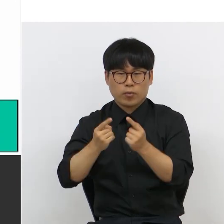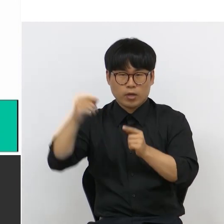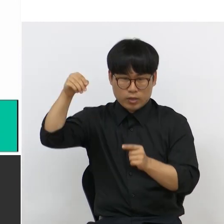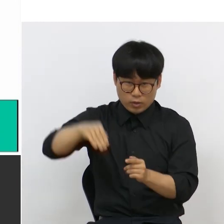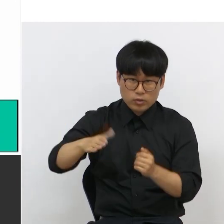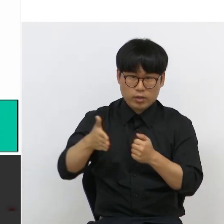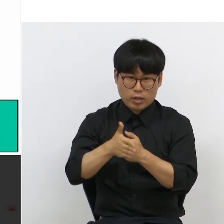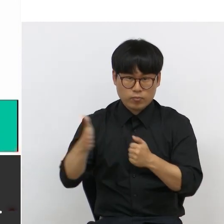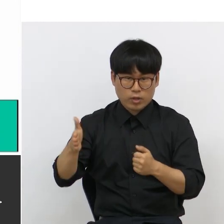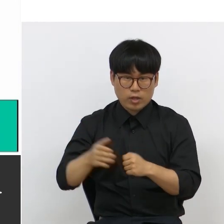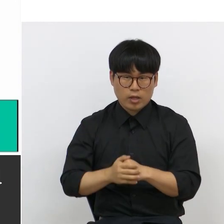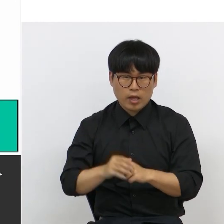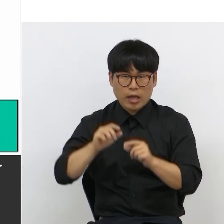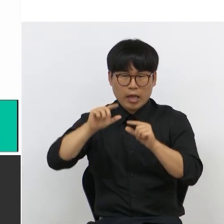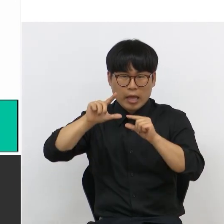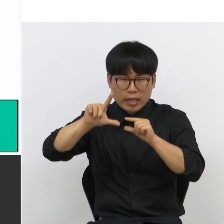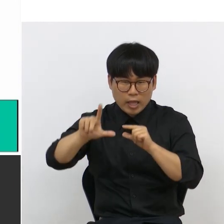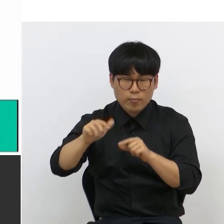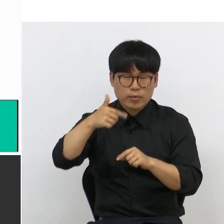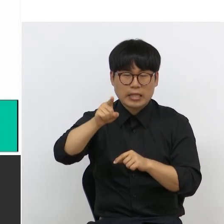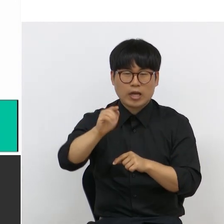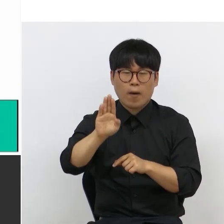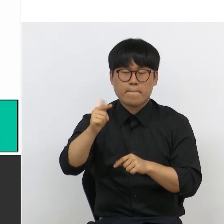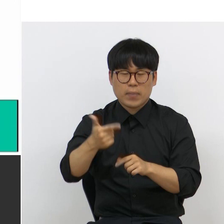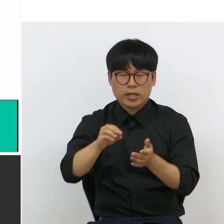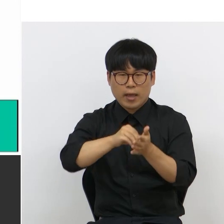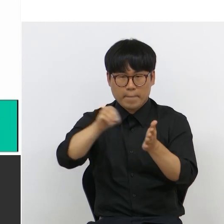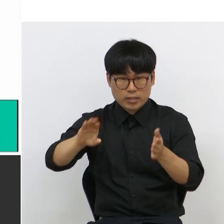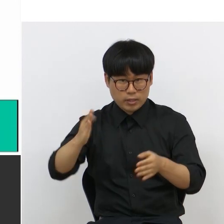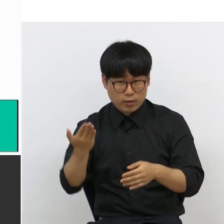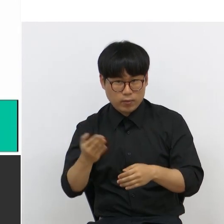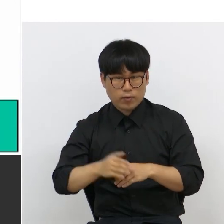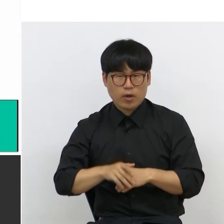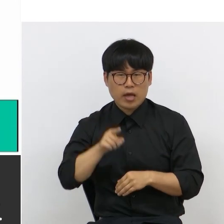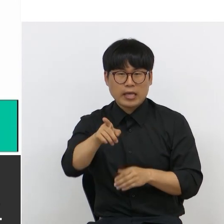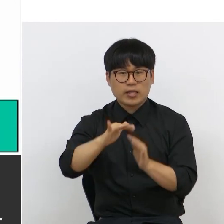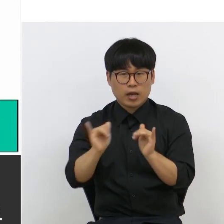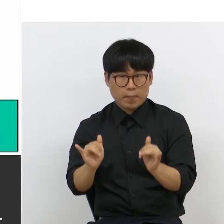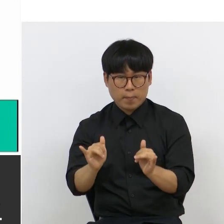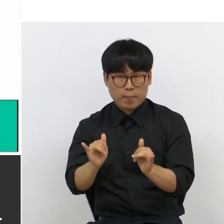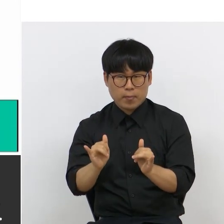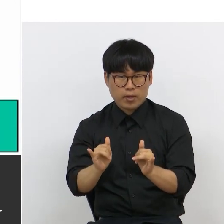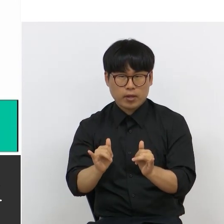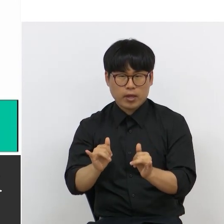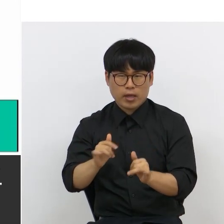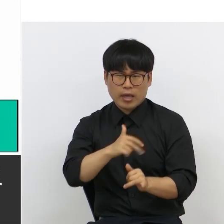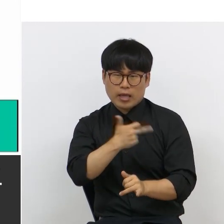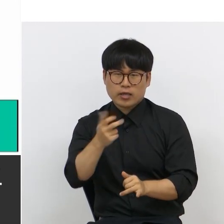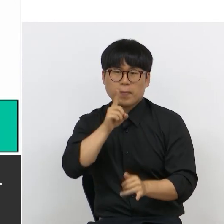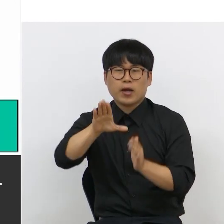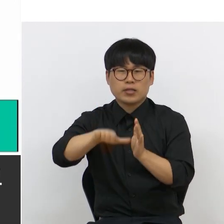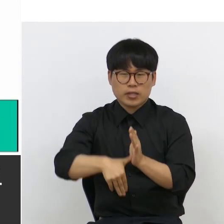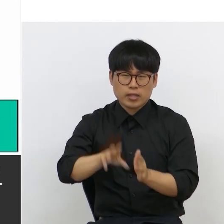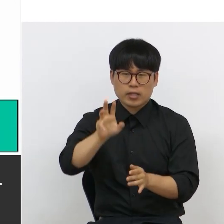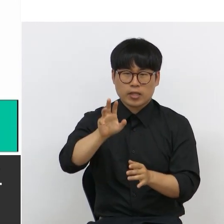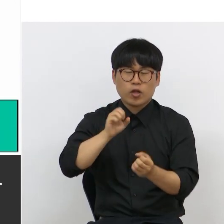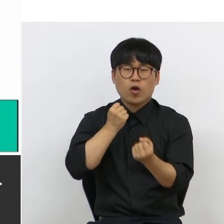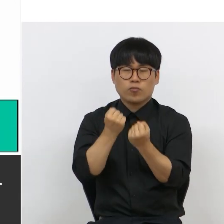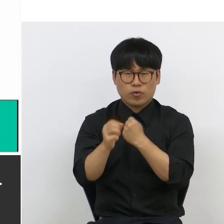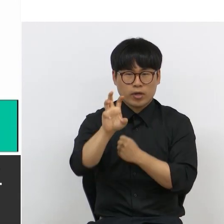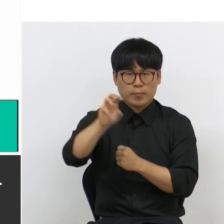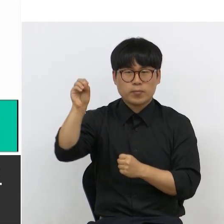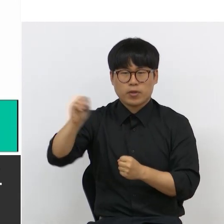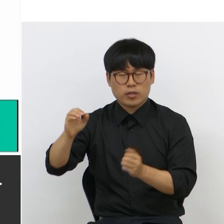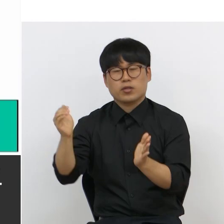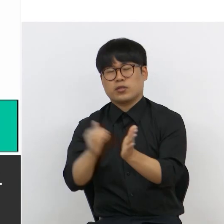건반으로 치면은 이렇게 많은 수의 건반이 빠지고, 이 사람한테는 아무리 소리를 크게 줘도 어음 분별력이 30%밖에 안 됩니다. 그러니까 소리는